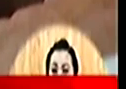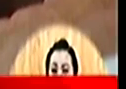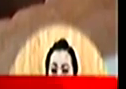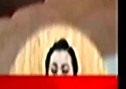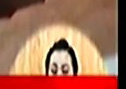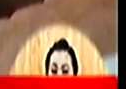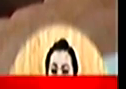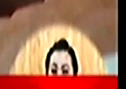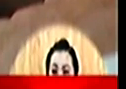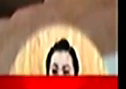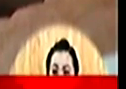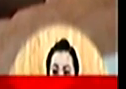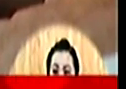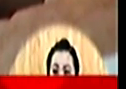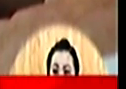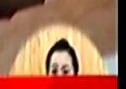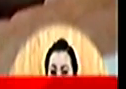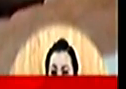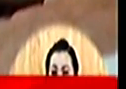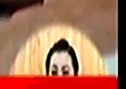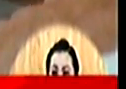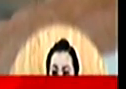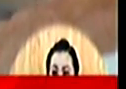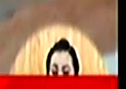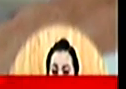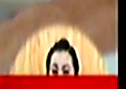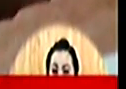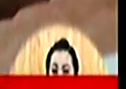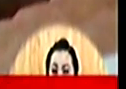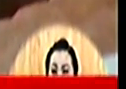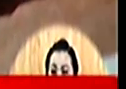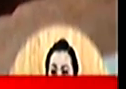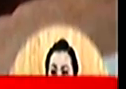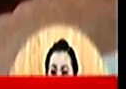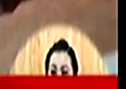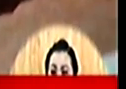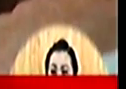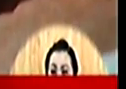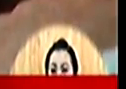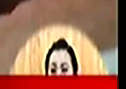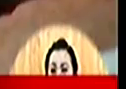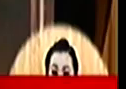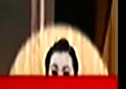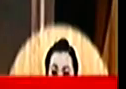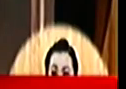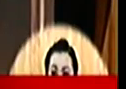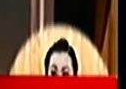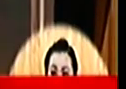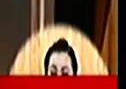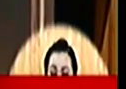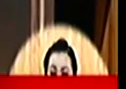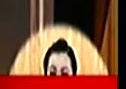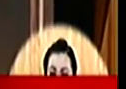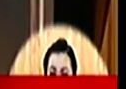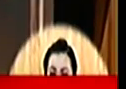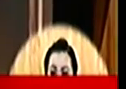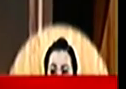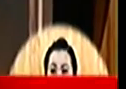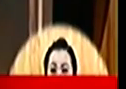цахимаар хуралтлаа. Энэ компани нь 57 зүүн баян чиглийн төмөр замд 357 тэрбум, 57 гашуун сухатын чиглийн төмөр